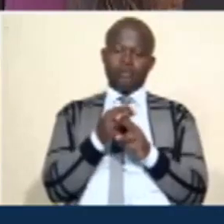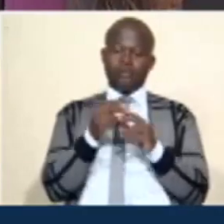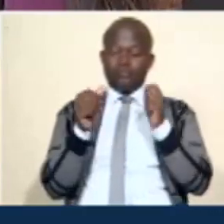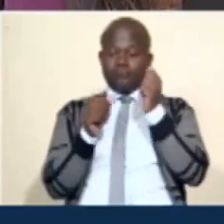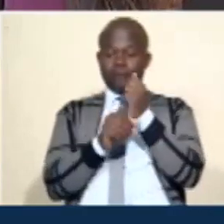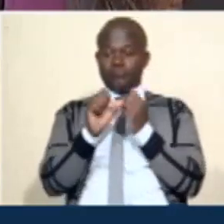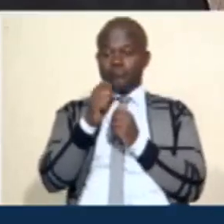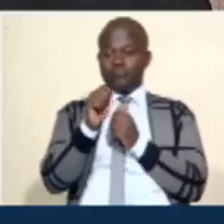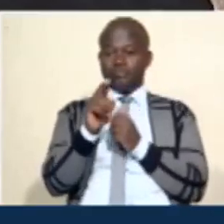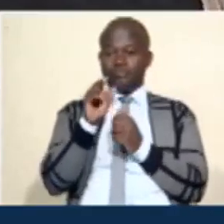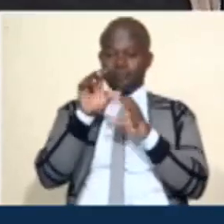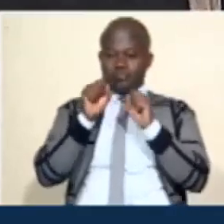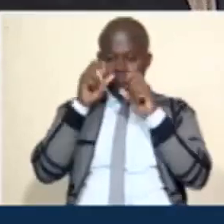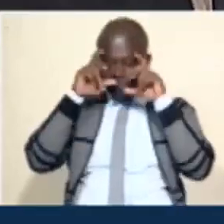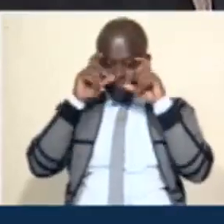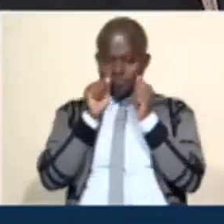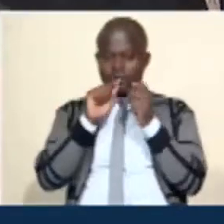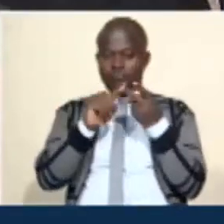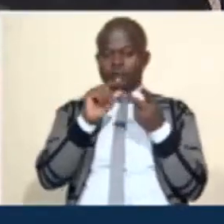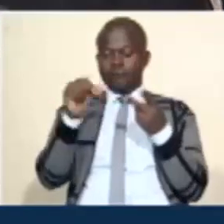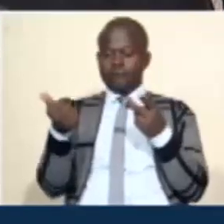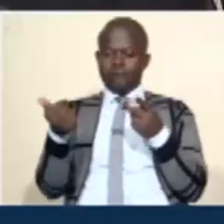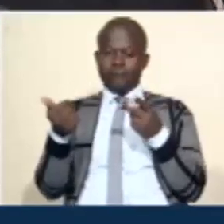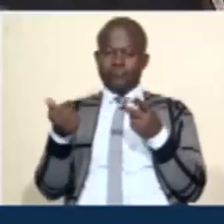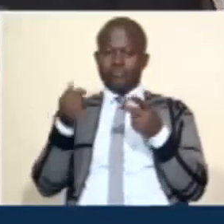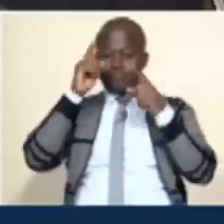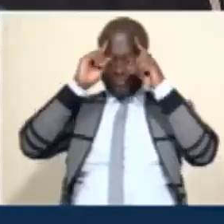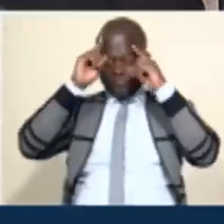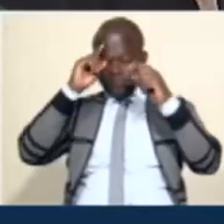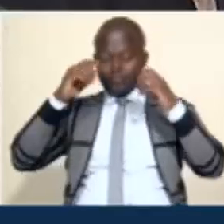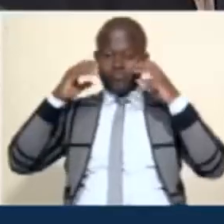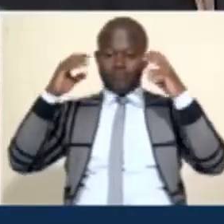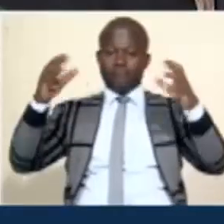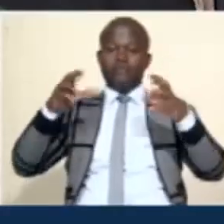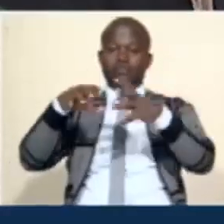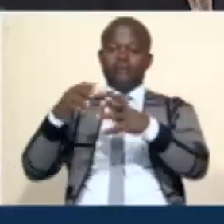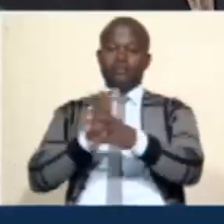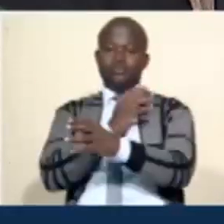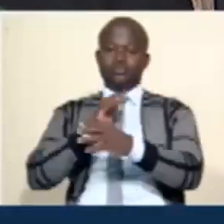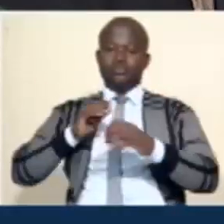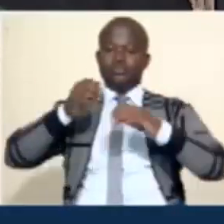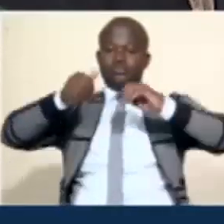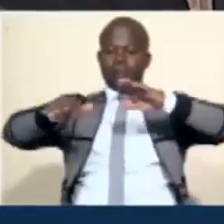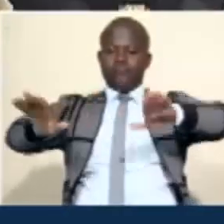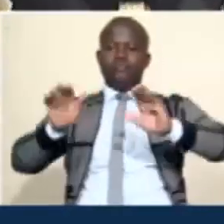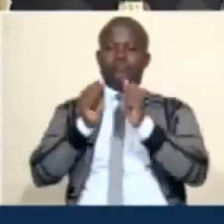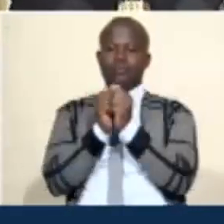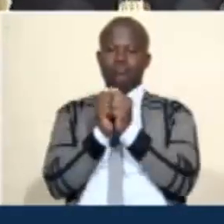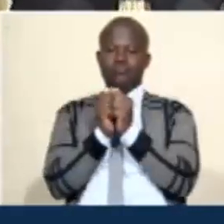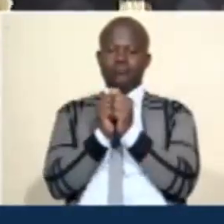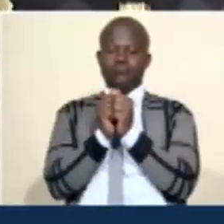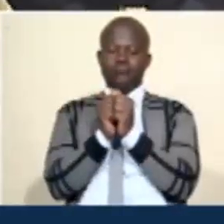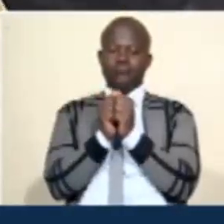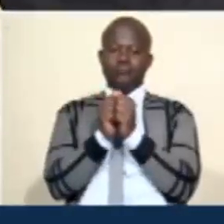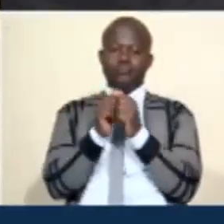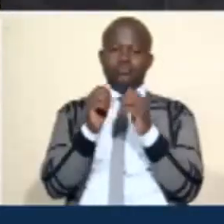wo mu cyiciro cya filime no gufata amafoto ubundi ukaba witwa Himba Empire wo mu cyiciro cy'indirimbo n'imbyino ndetse na Growth Art